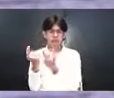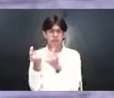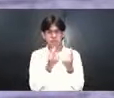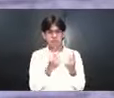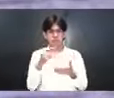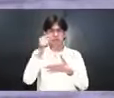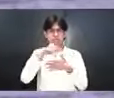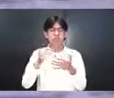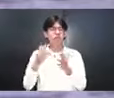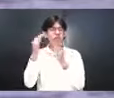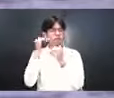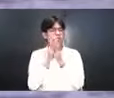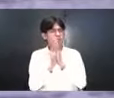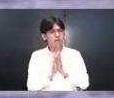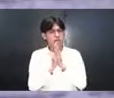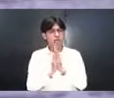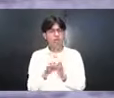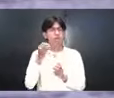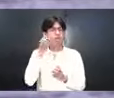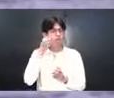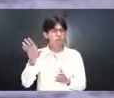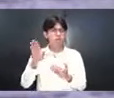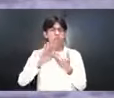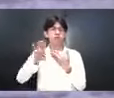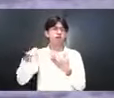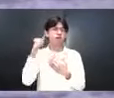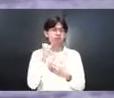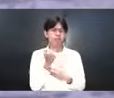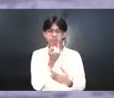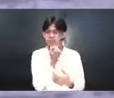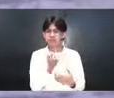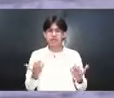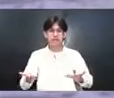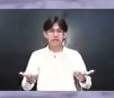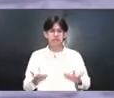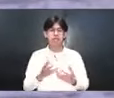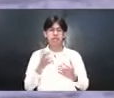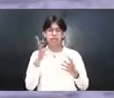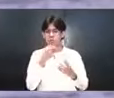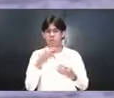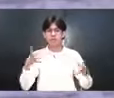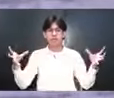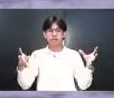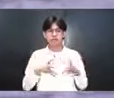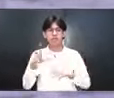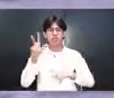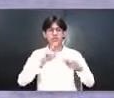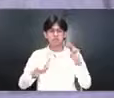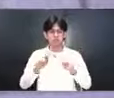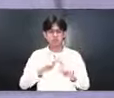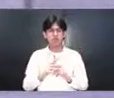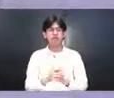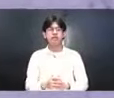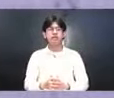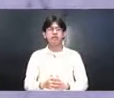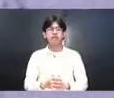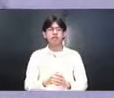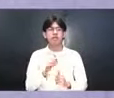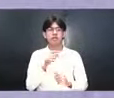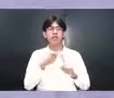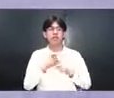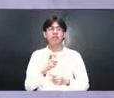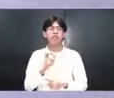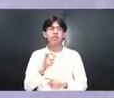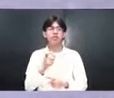pag-asa, makaka-uwi kayo. Kanino sinulat ito sa pangatlong audience? The third audience was those who were coming home